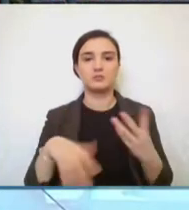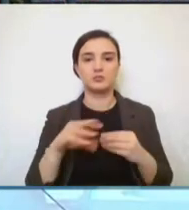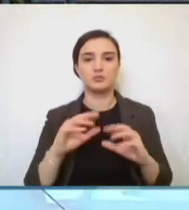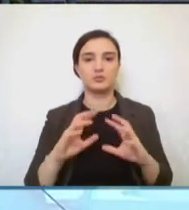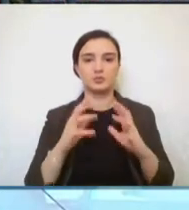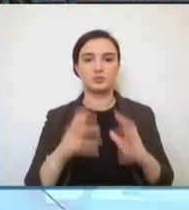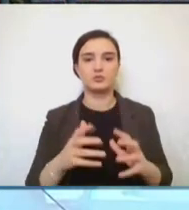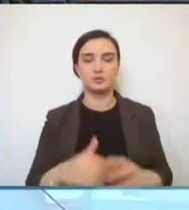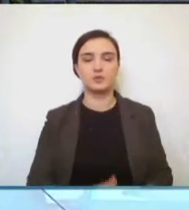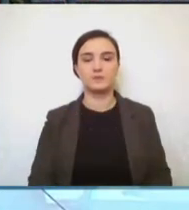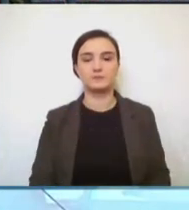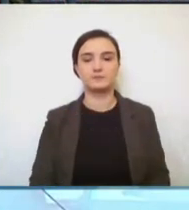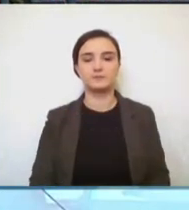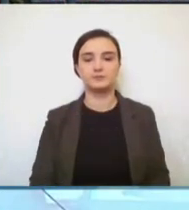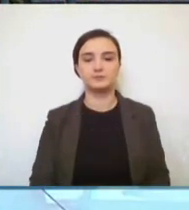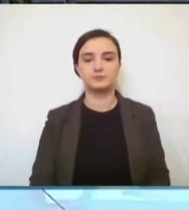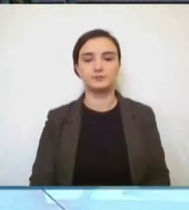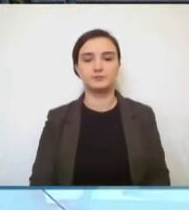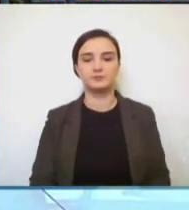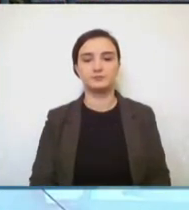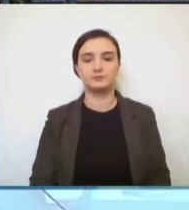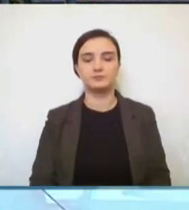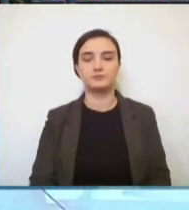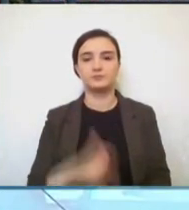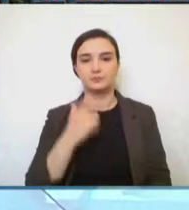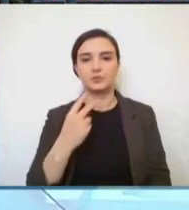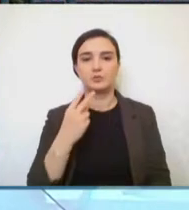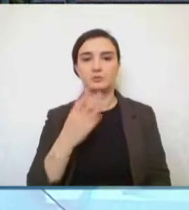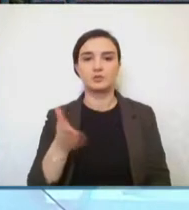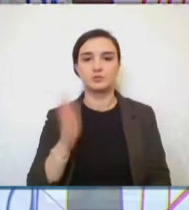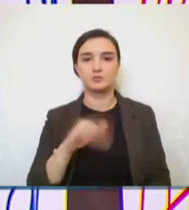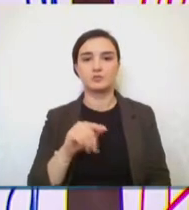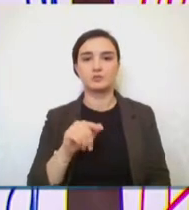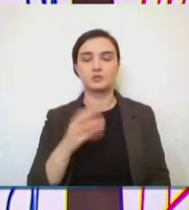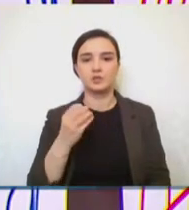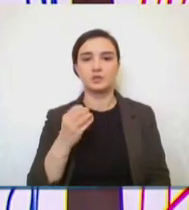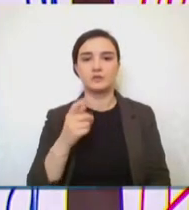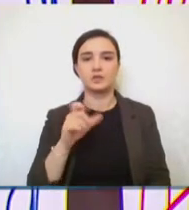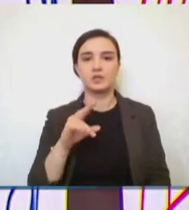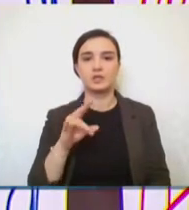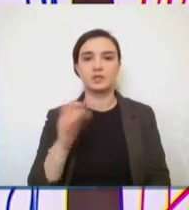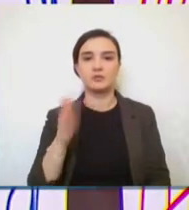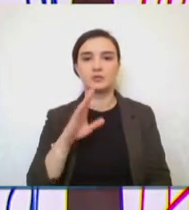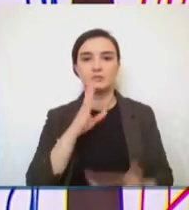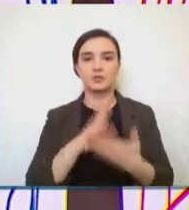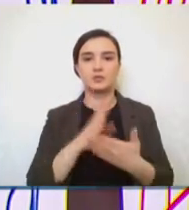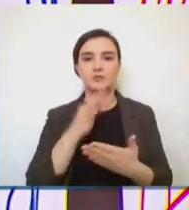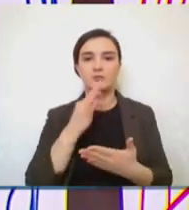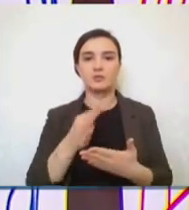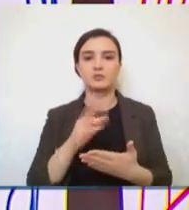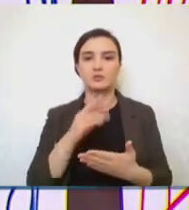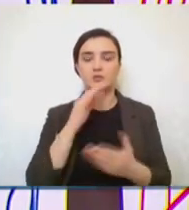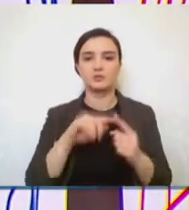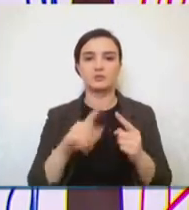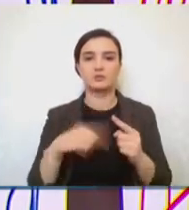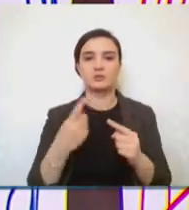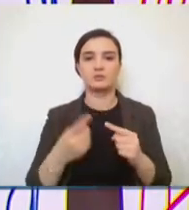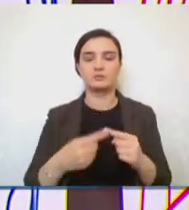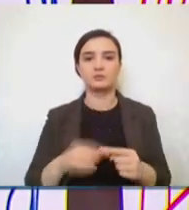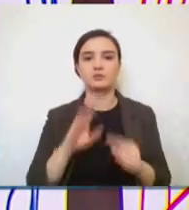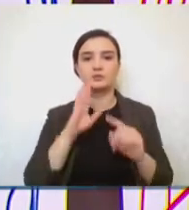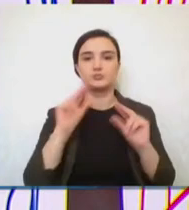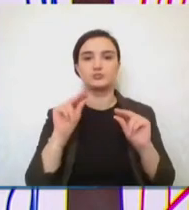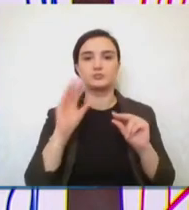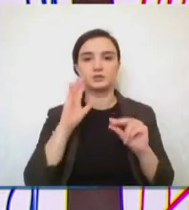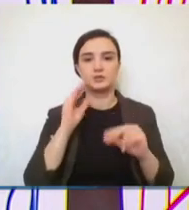დია. მოდით მაყურებელს კიდევ ელენე, ჯერ მოდი პირდაპირ ეთერში უპასხოთ და მერე დილამშვიდობისა